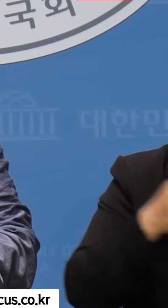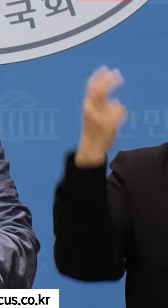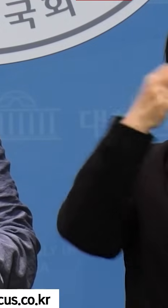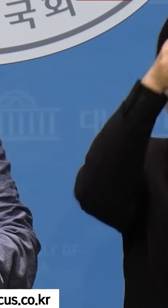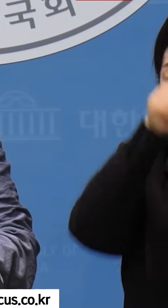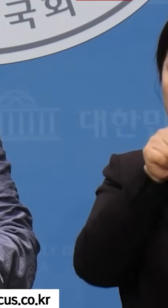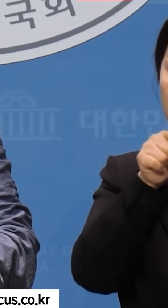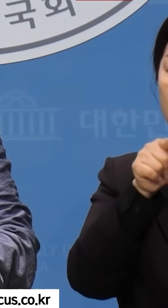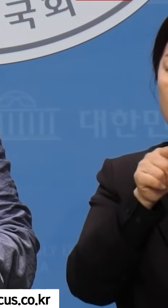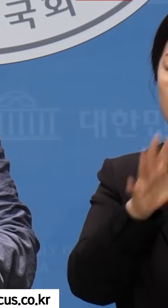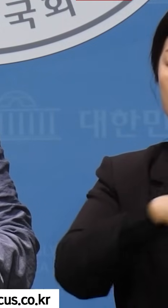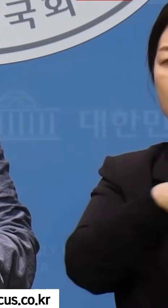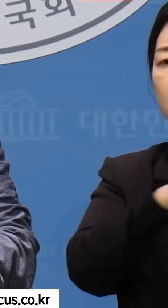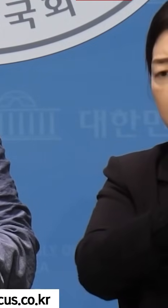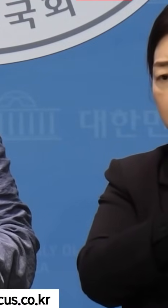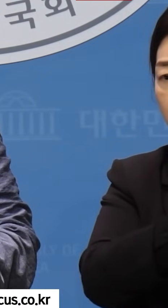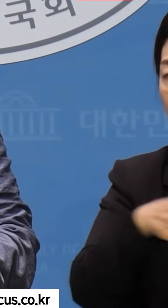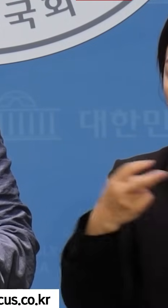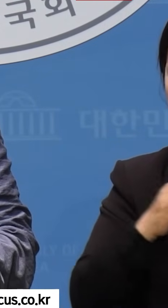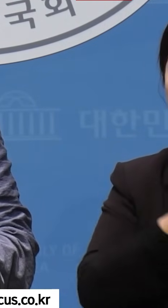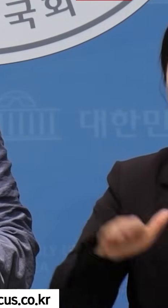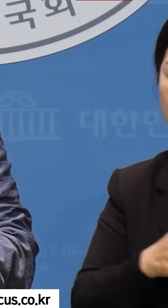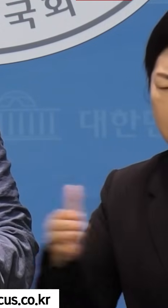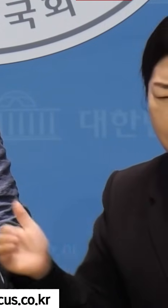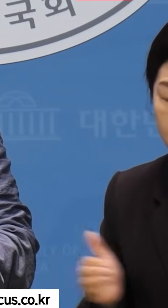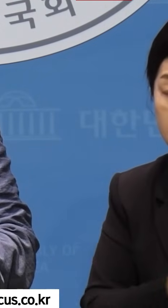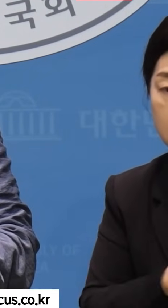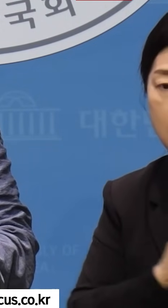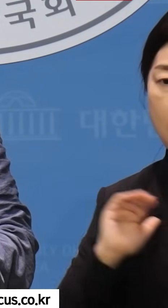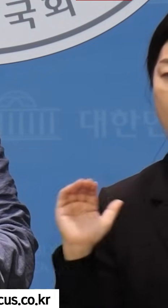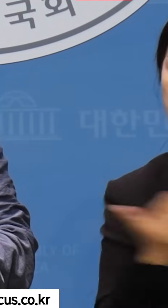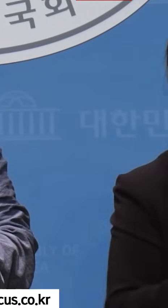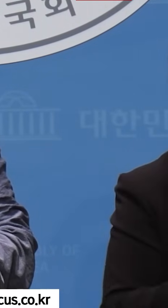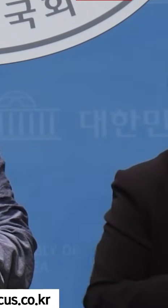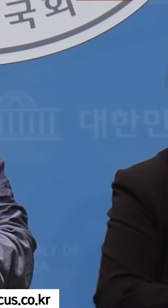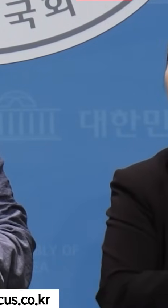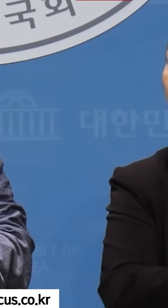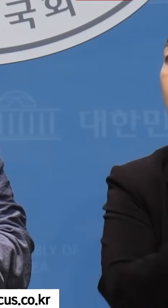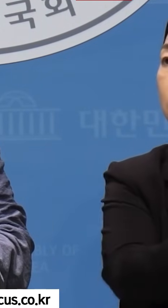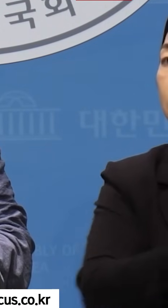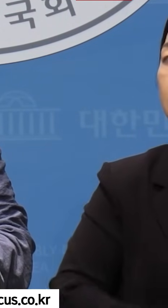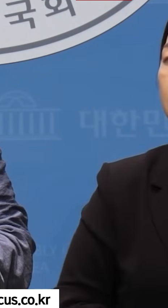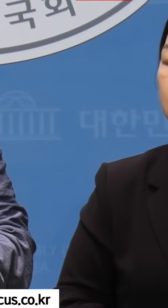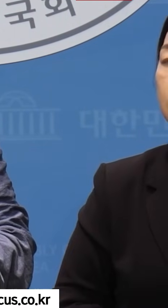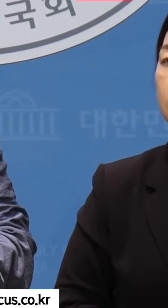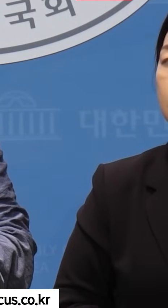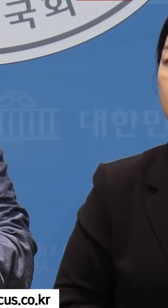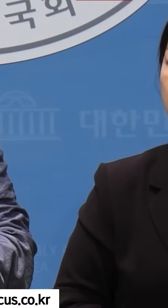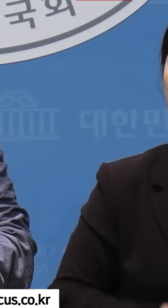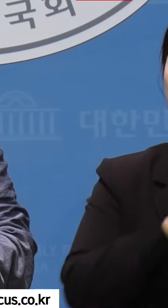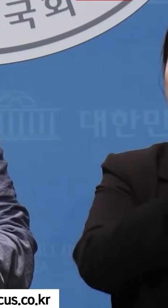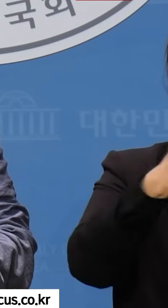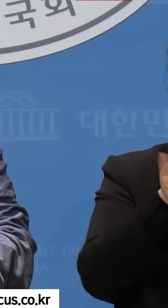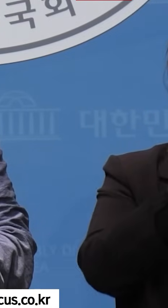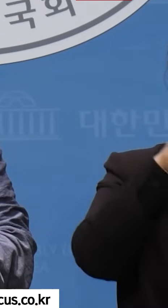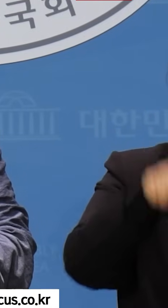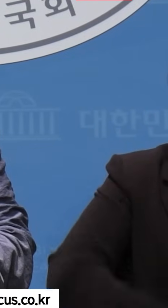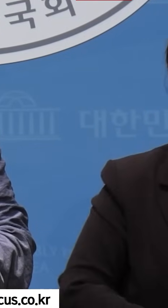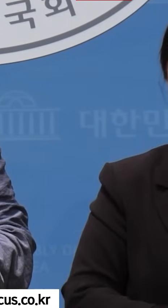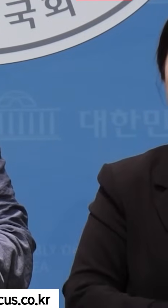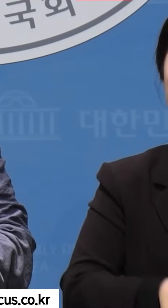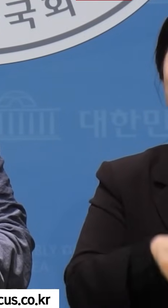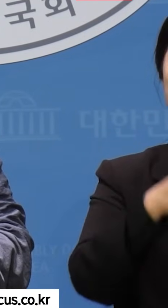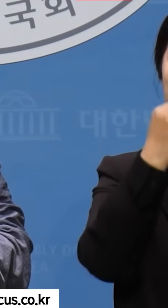정치검찰을 비유하는 걸 넘어서 그 가족들까지 비호를 해줘버립니다. 이정섭 정치검사의 처남,